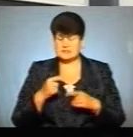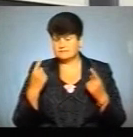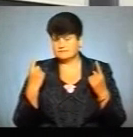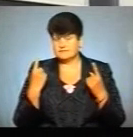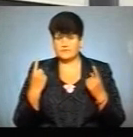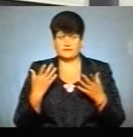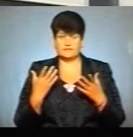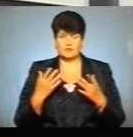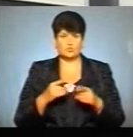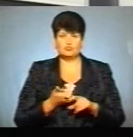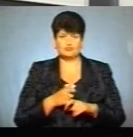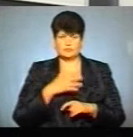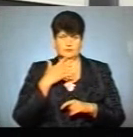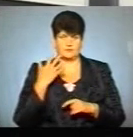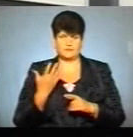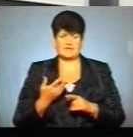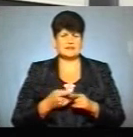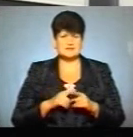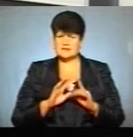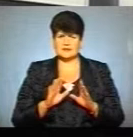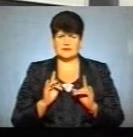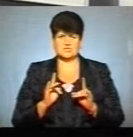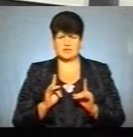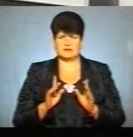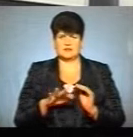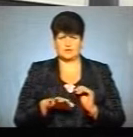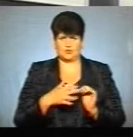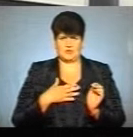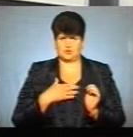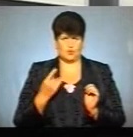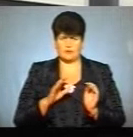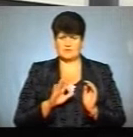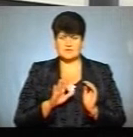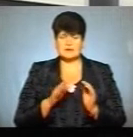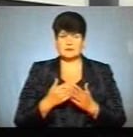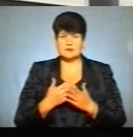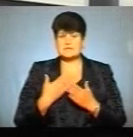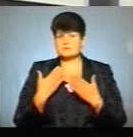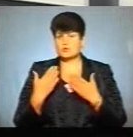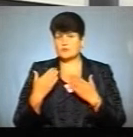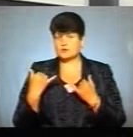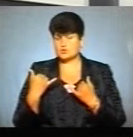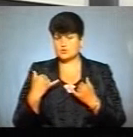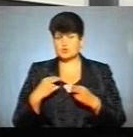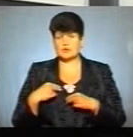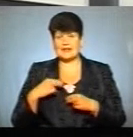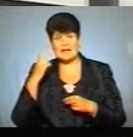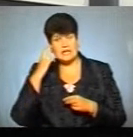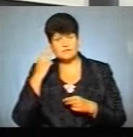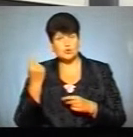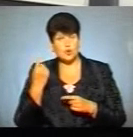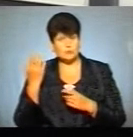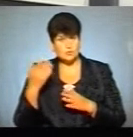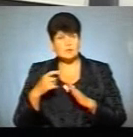кількість, рекордний ріст. І це не лише на території нашої області. Наприклад, спілкувалася я сьогодні з колегою з Київської області,